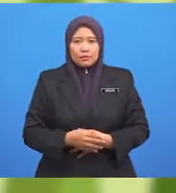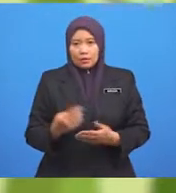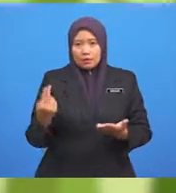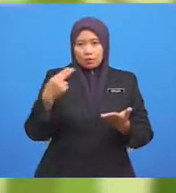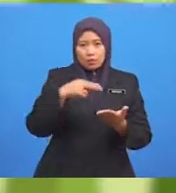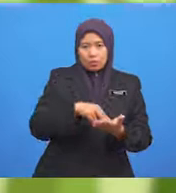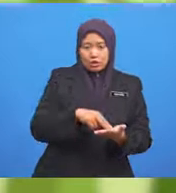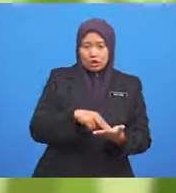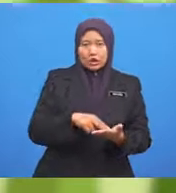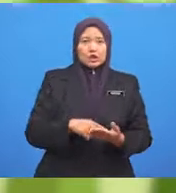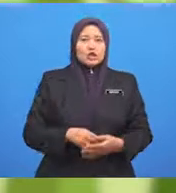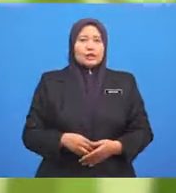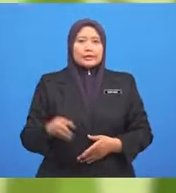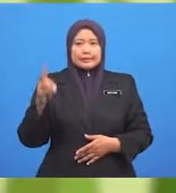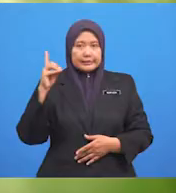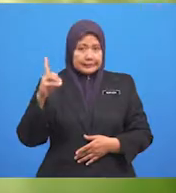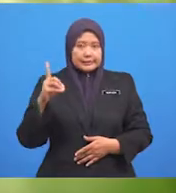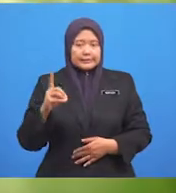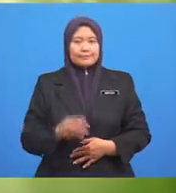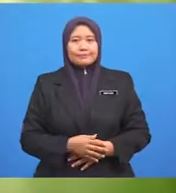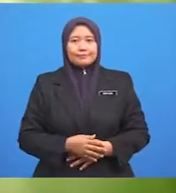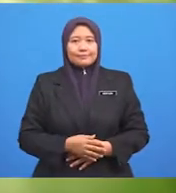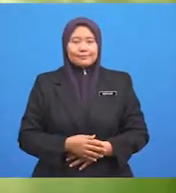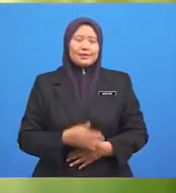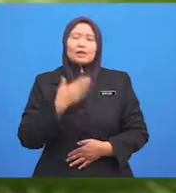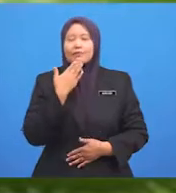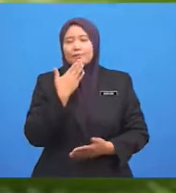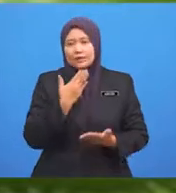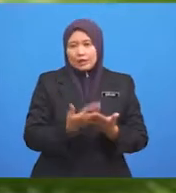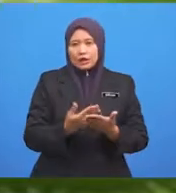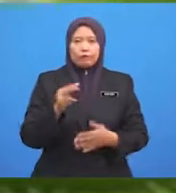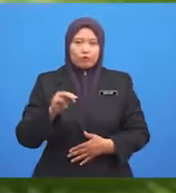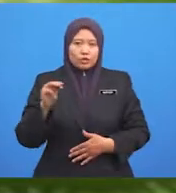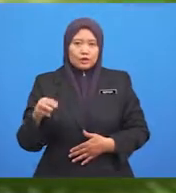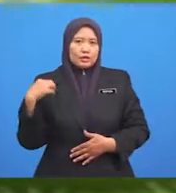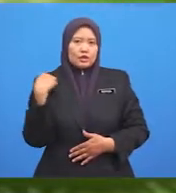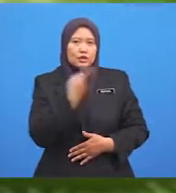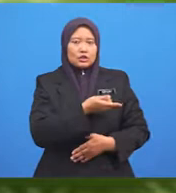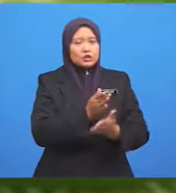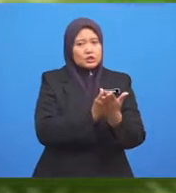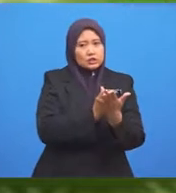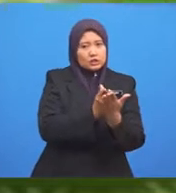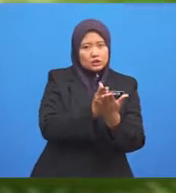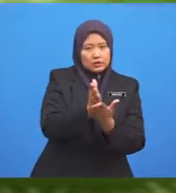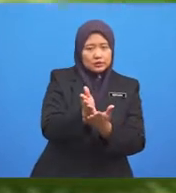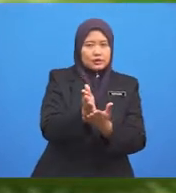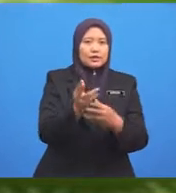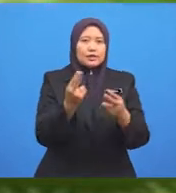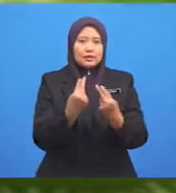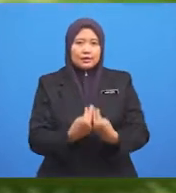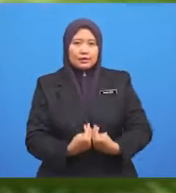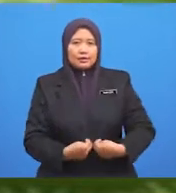perulangan konsonan D. Baiklah murid-murid, kita akan teruskan pembelajaran kita